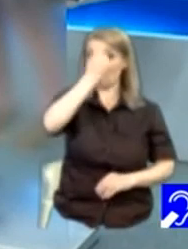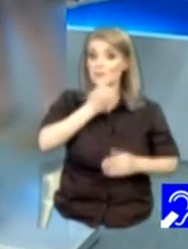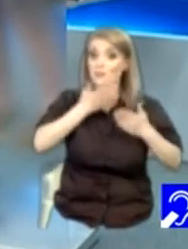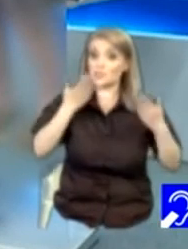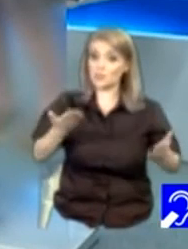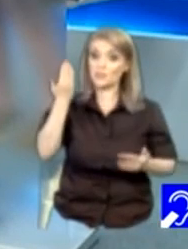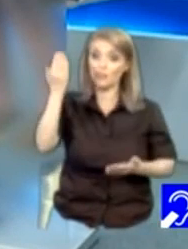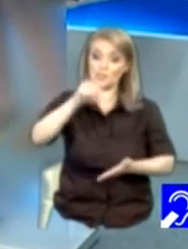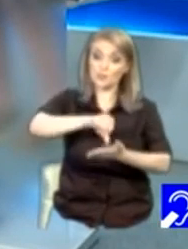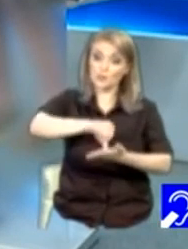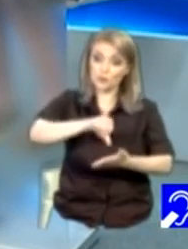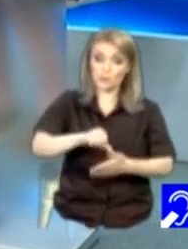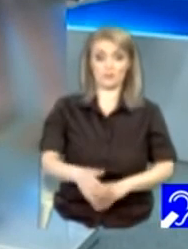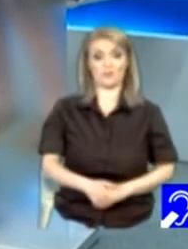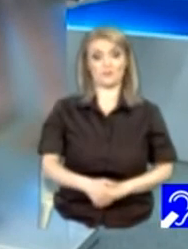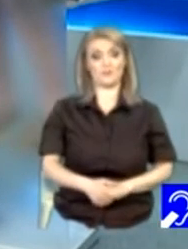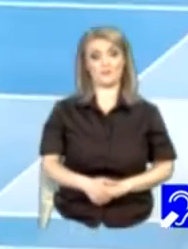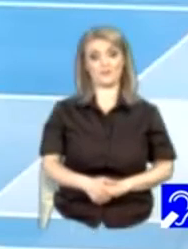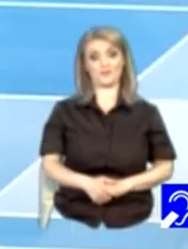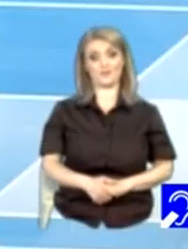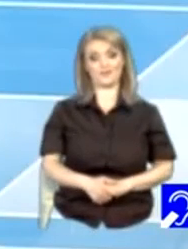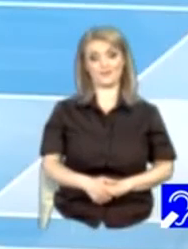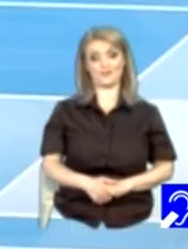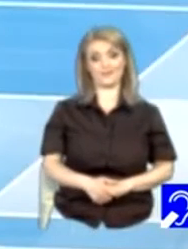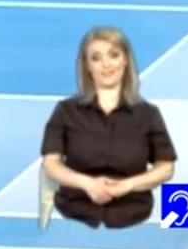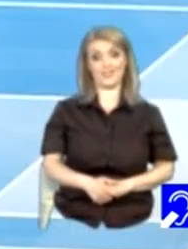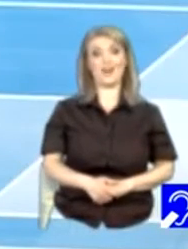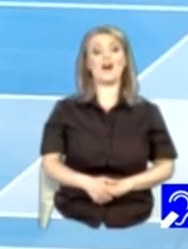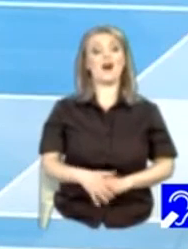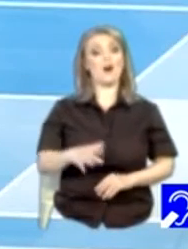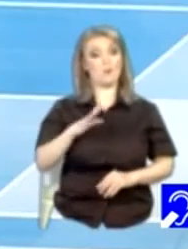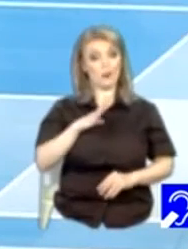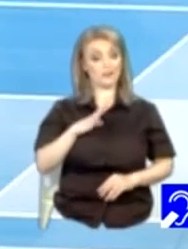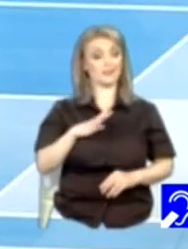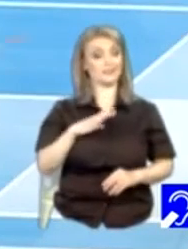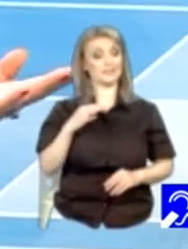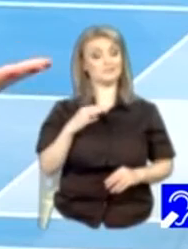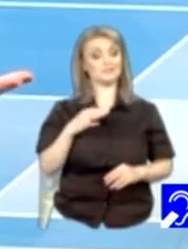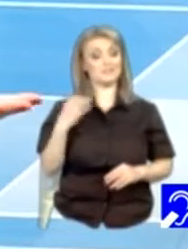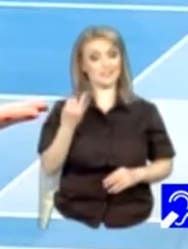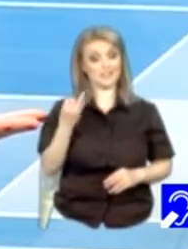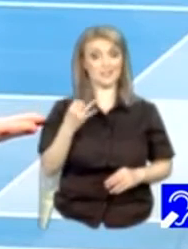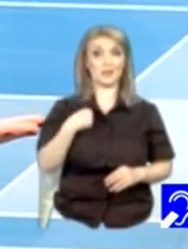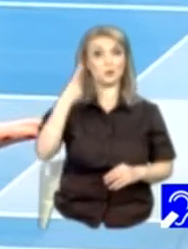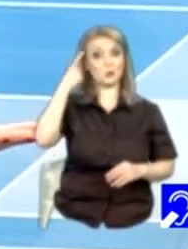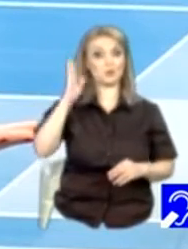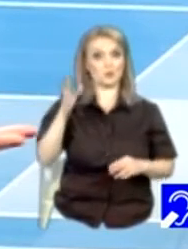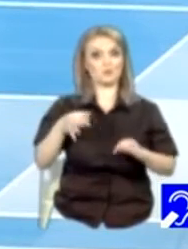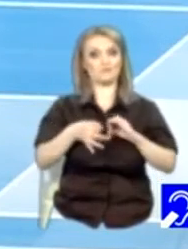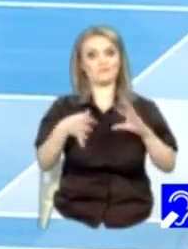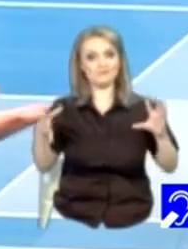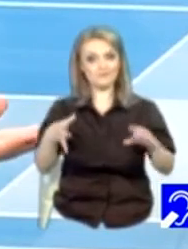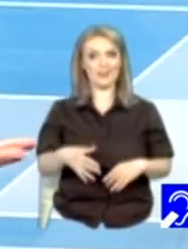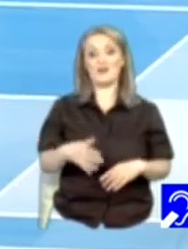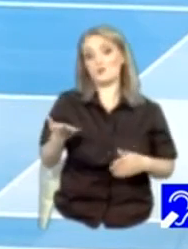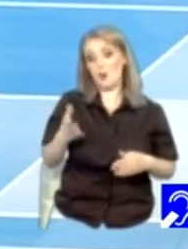pentru dezbaterea care nu a fost chiar atât de încinsă ca altele pe care le-am moderat aici, dar a fost plină de